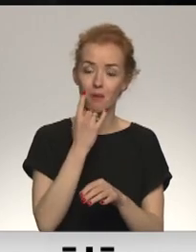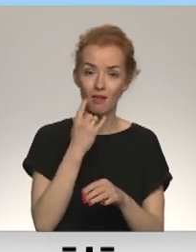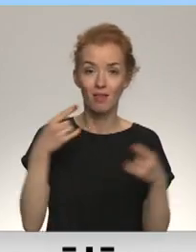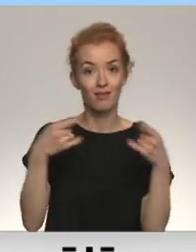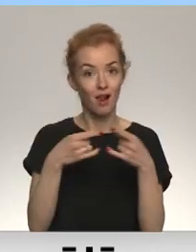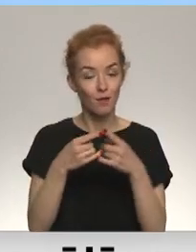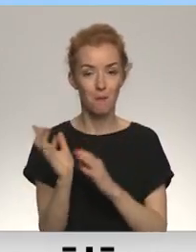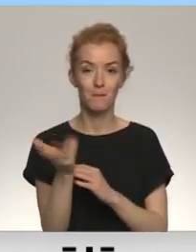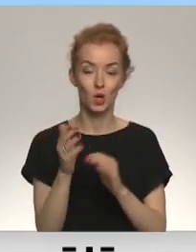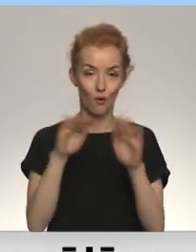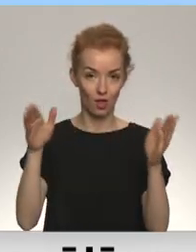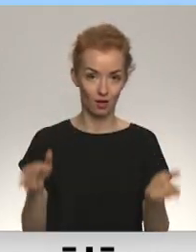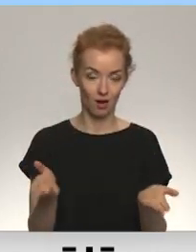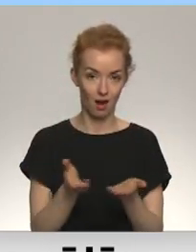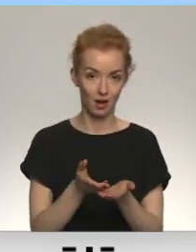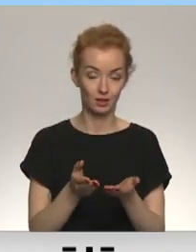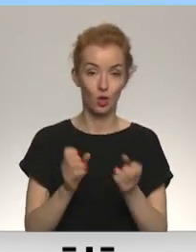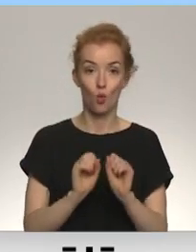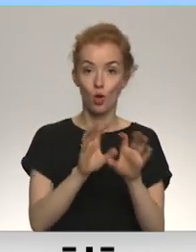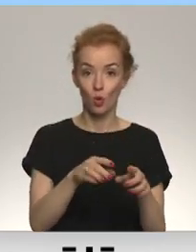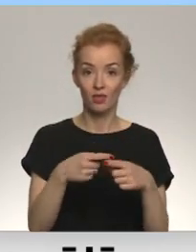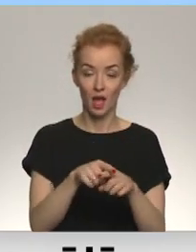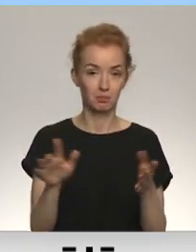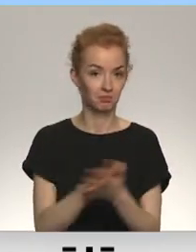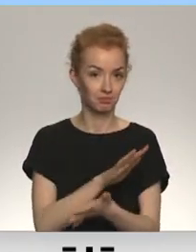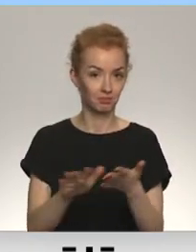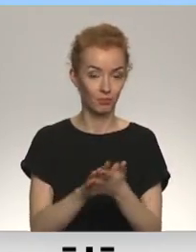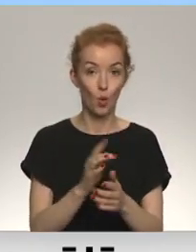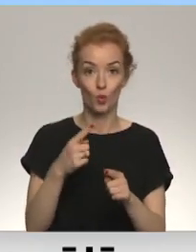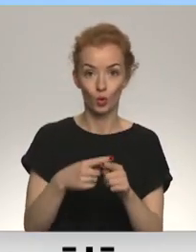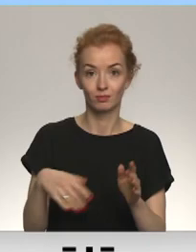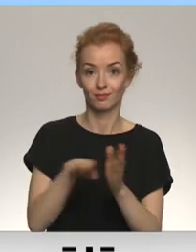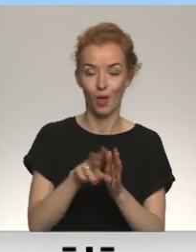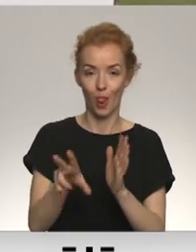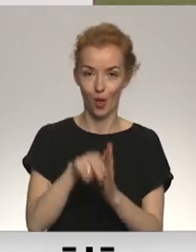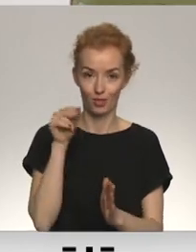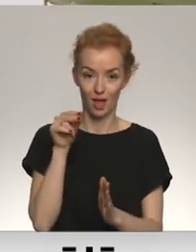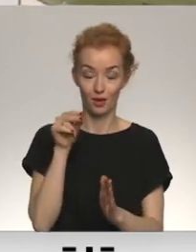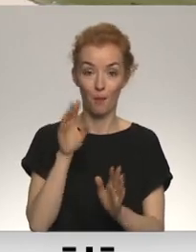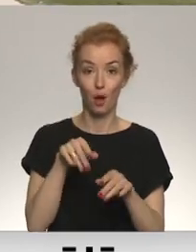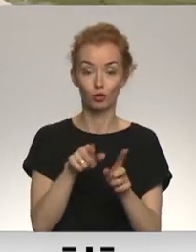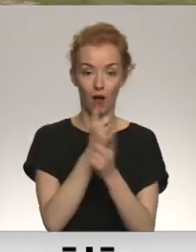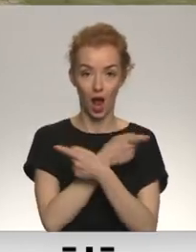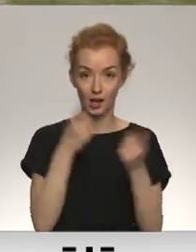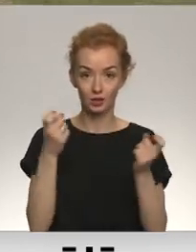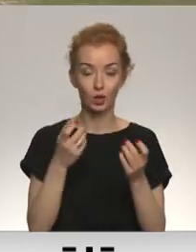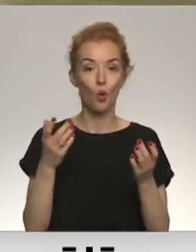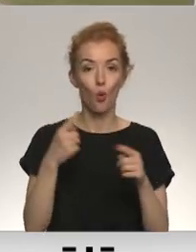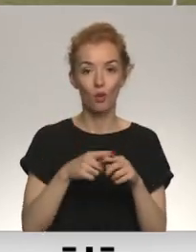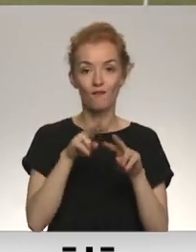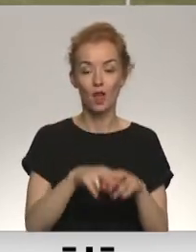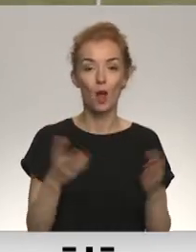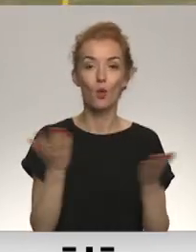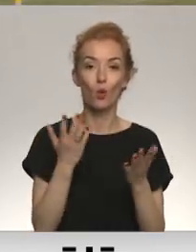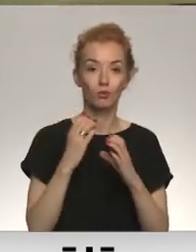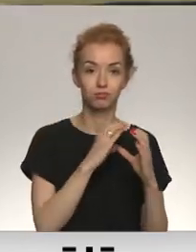un mikroviļņu krāsnis. Nodot elektropreces var par velti un vēl piedalīties loterijā. Vairāk par akciju un vietām, kur busiņš viesosies, var